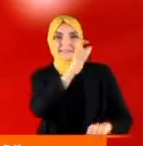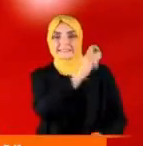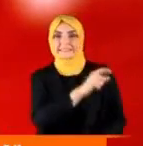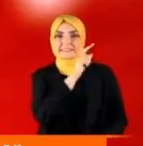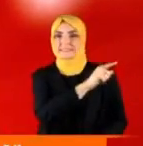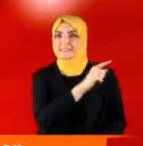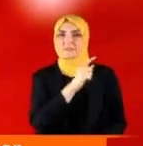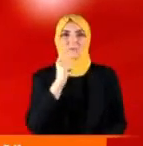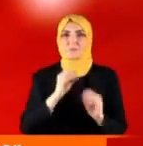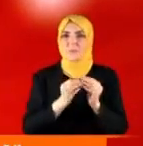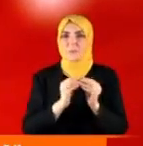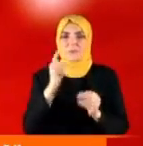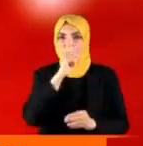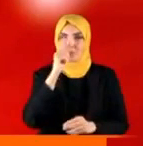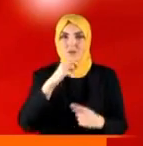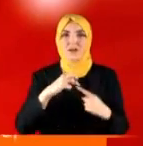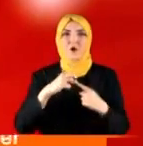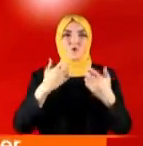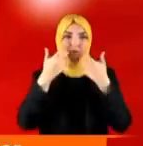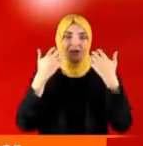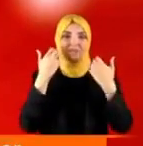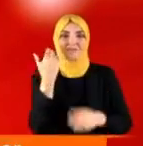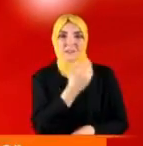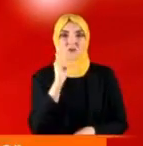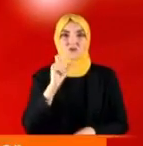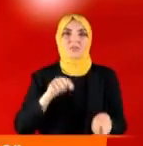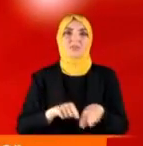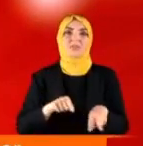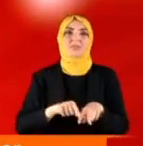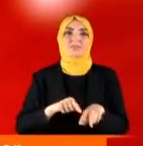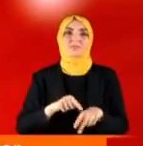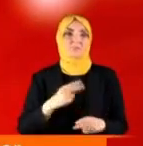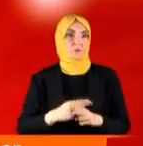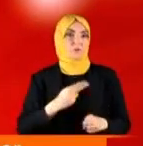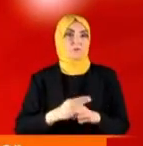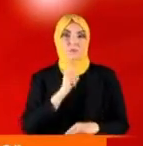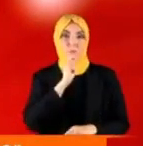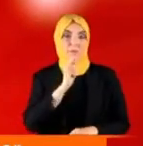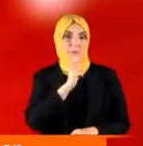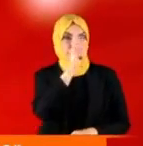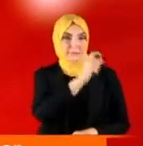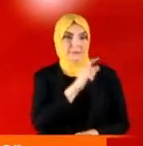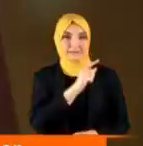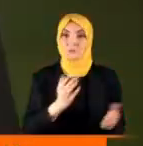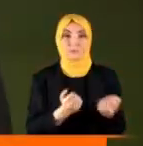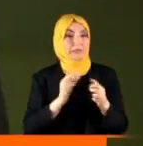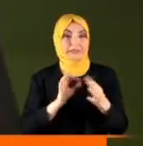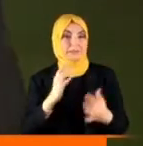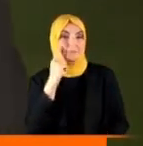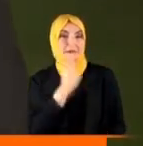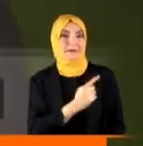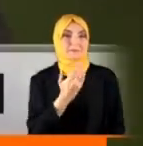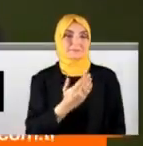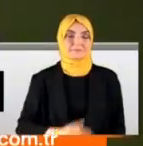vakumla belaya girsin bakın senin sana yaşlanalım deneyimli muhabiri nasıl kurtuldu rakundan evet